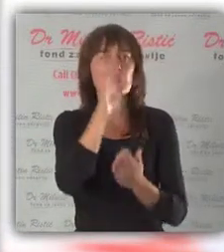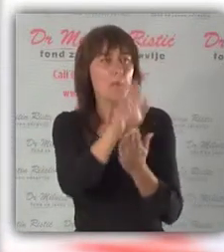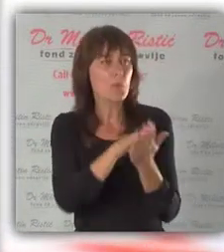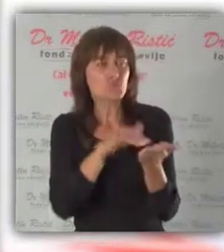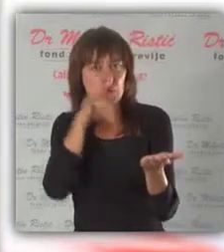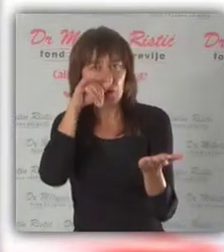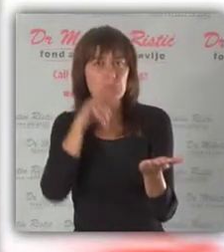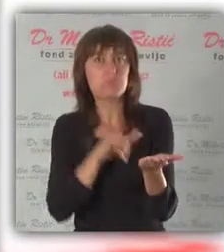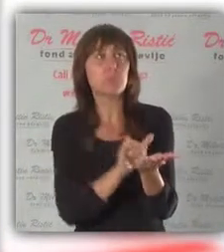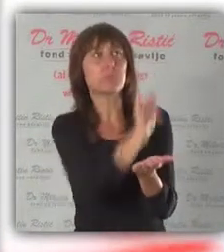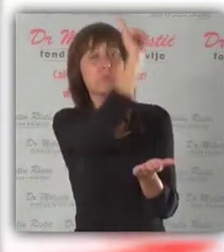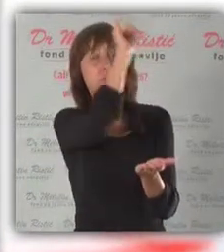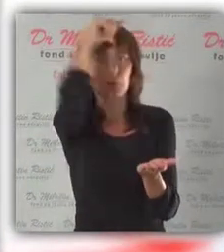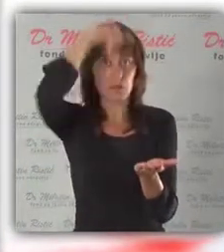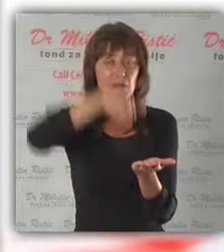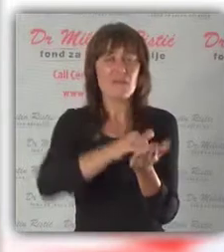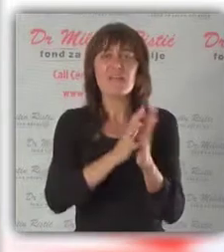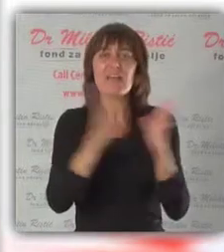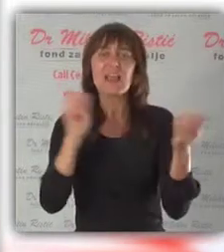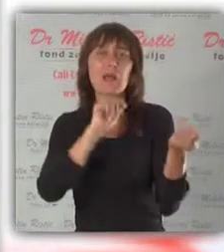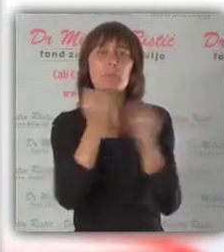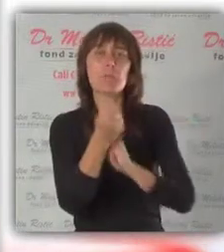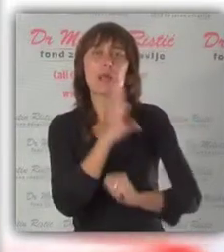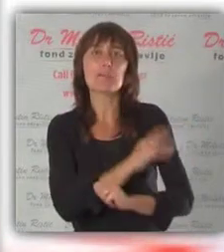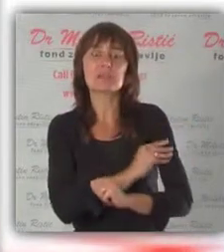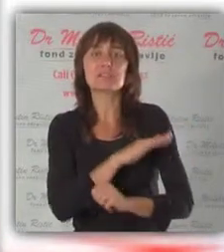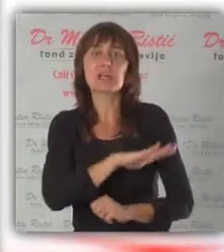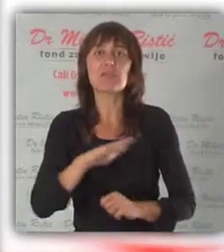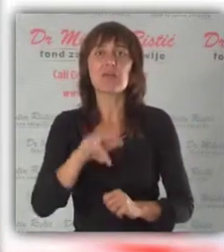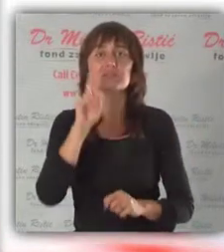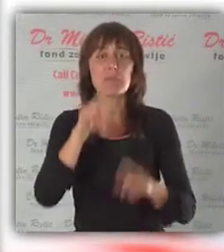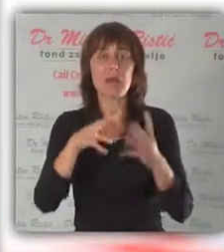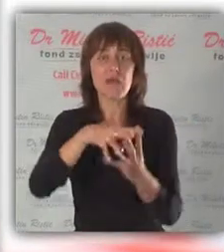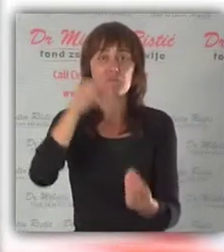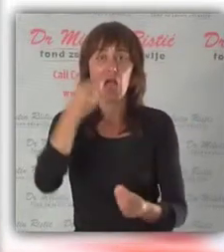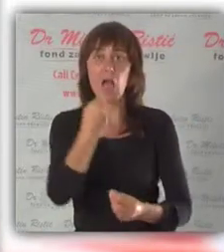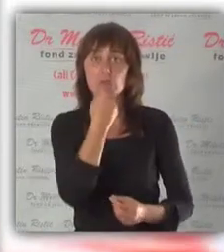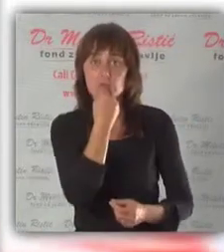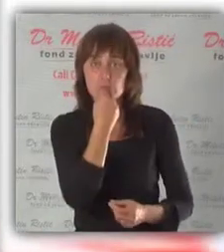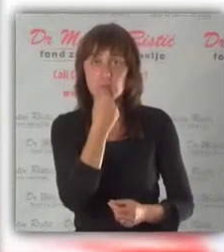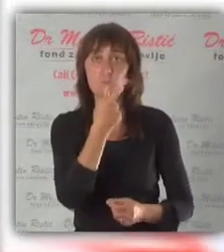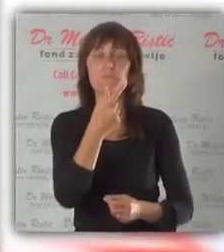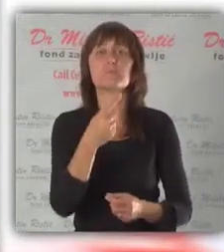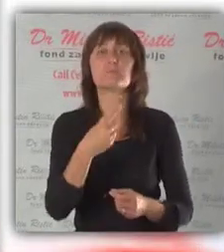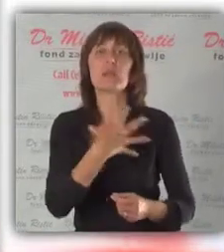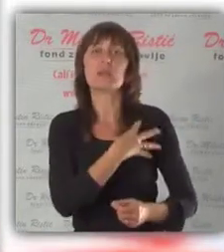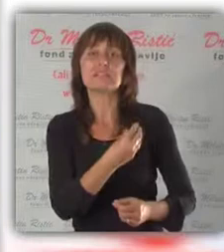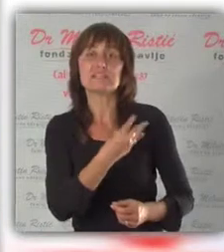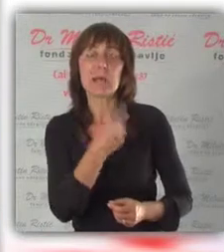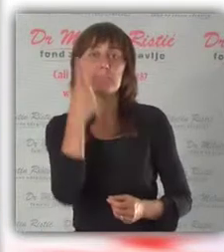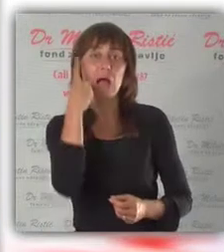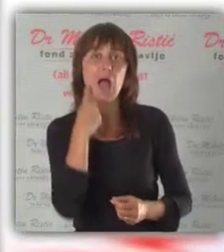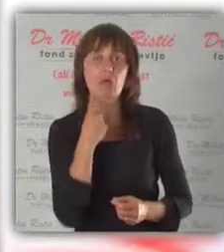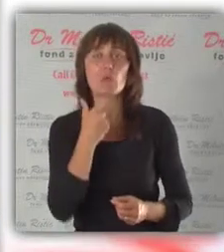da prilikom poletanja i sletanja, kad je velika promena pritiska, da dete ima ili flašicu ili da pritom